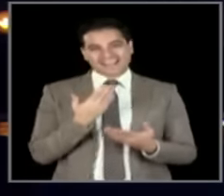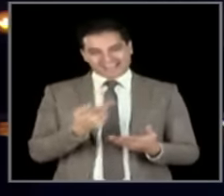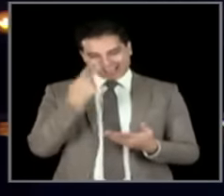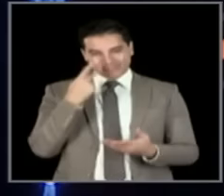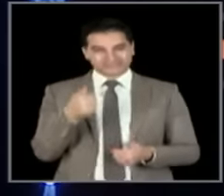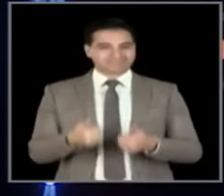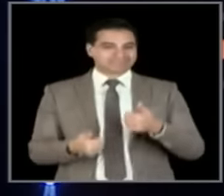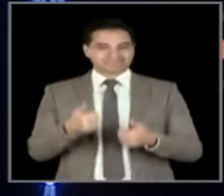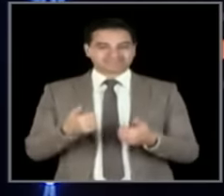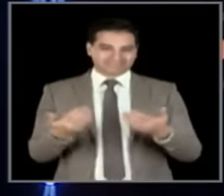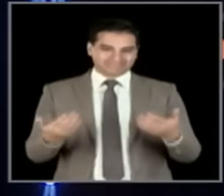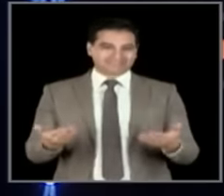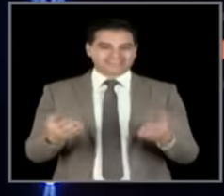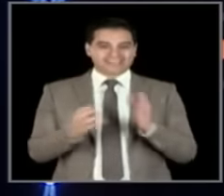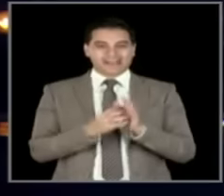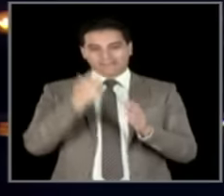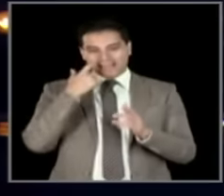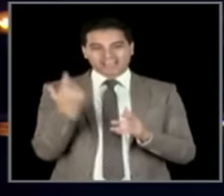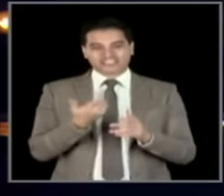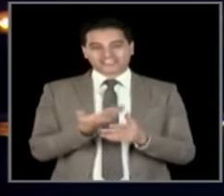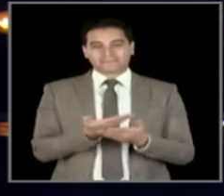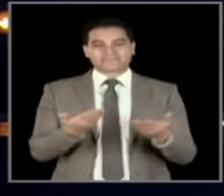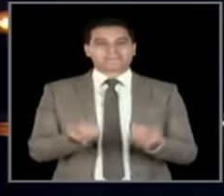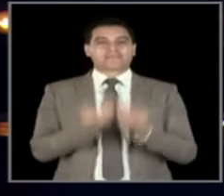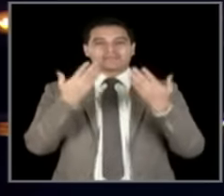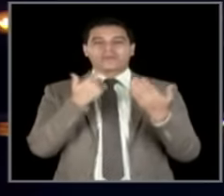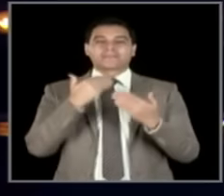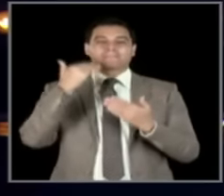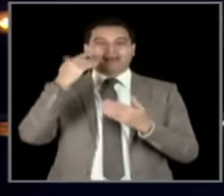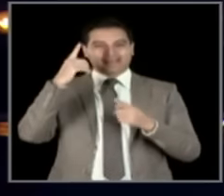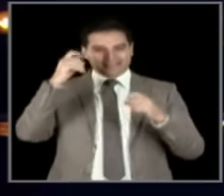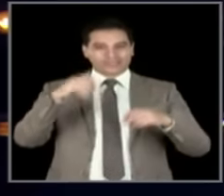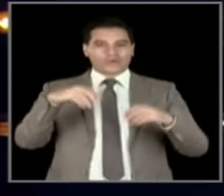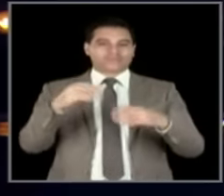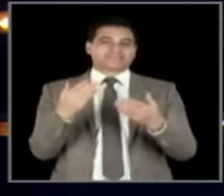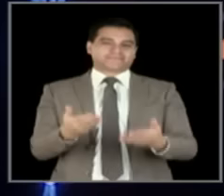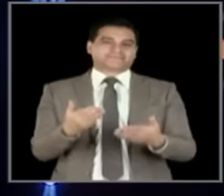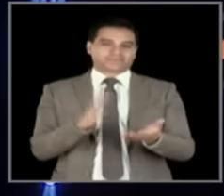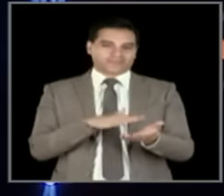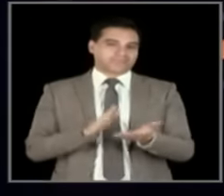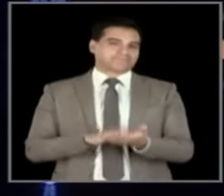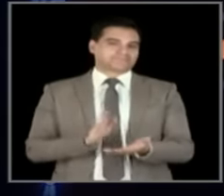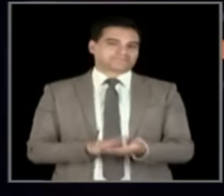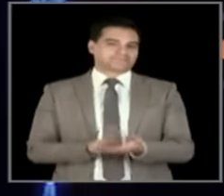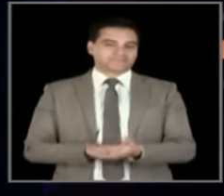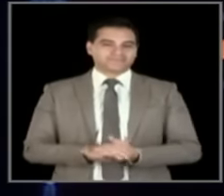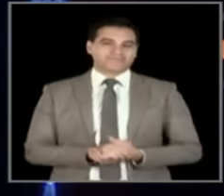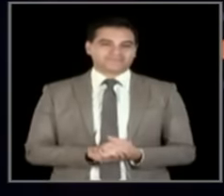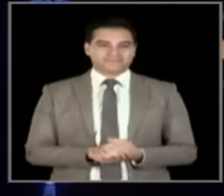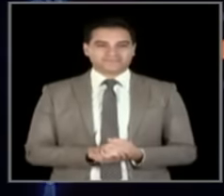هيمشي ازاي باذن الله. جامعه عين شمس بتمنى لكم كل التوفيق. حي كلها جامعه عين شمس.